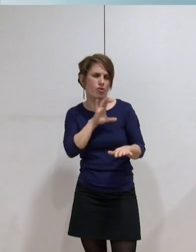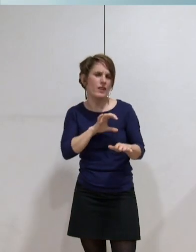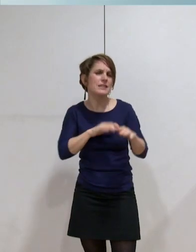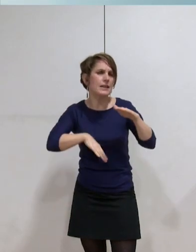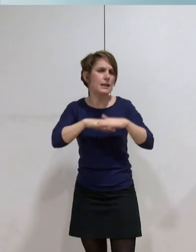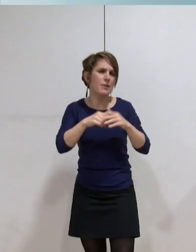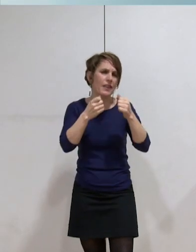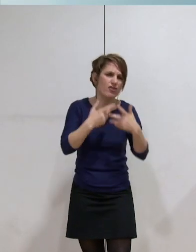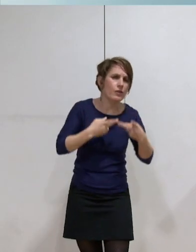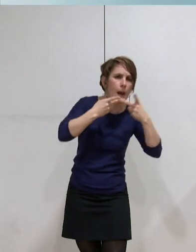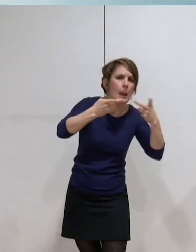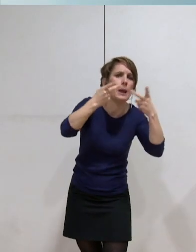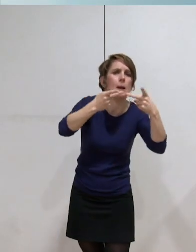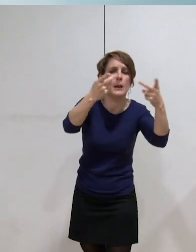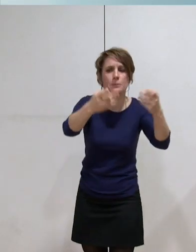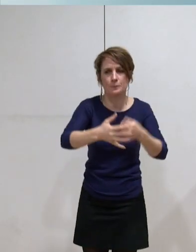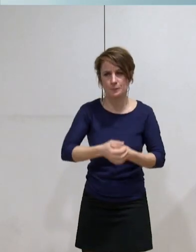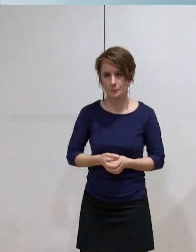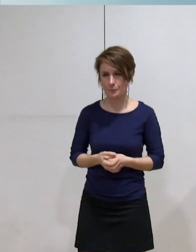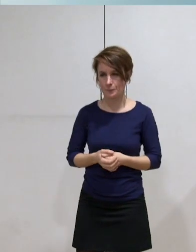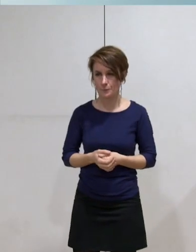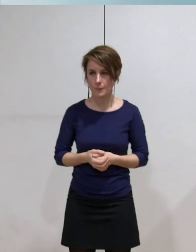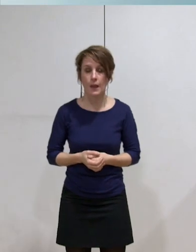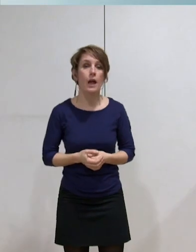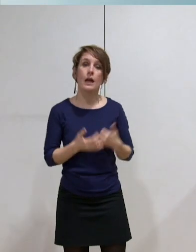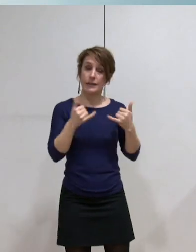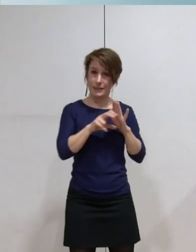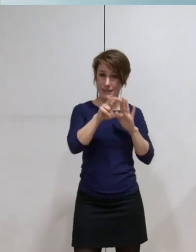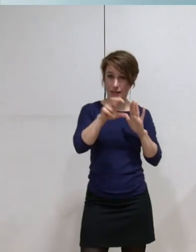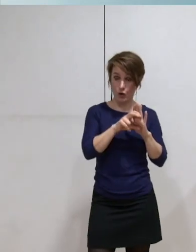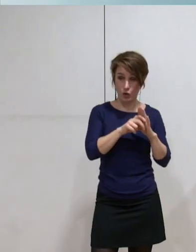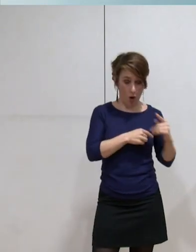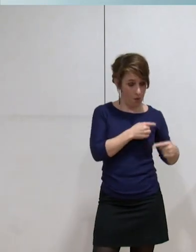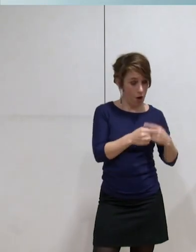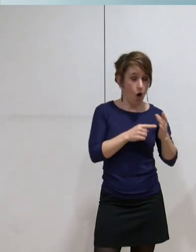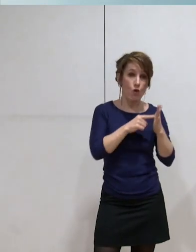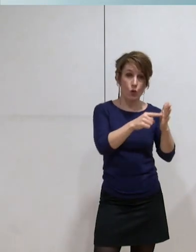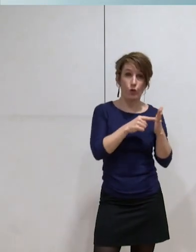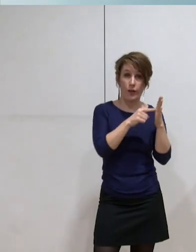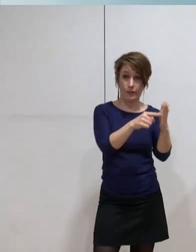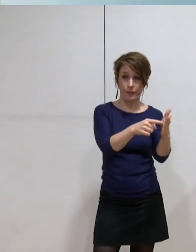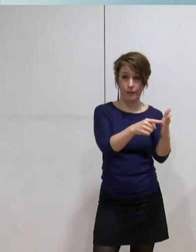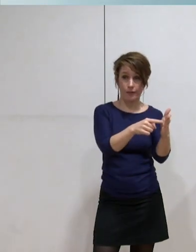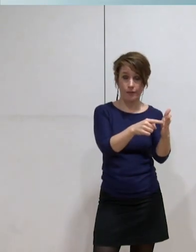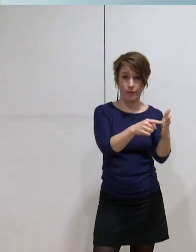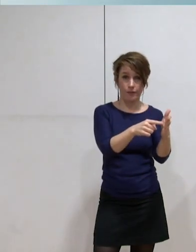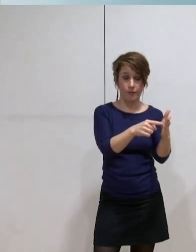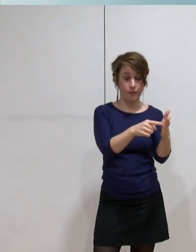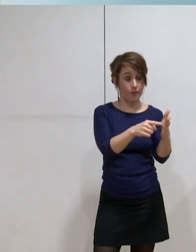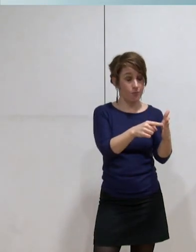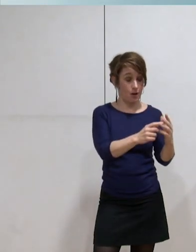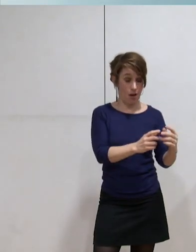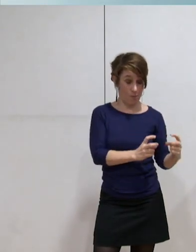exercice à grenob donc l'en cours de dette ça a été dit par Hakim Sabri atteint le